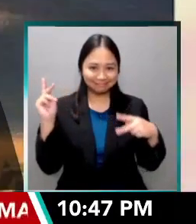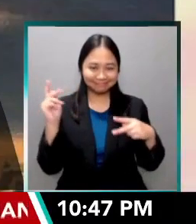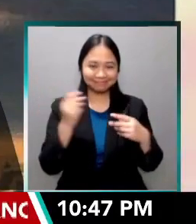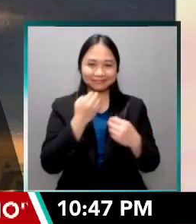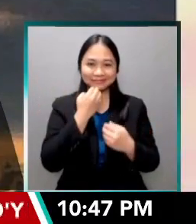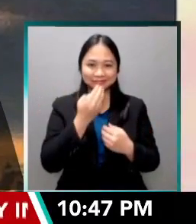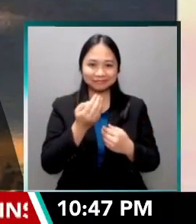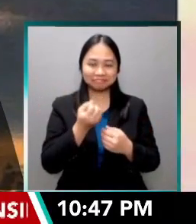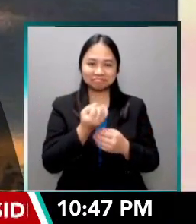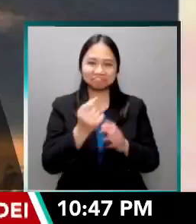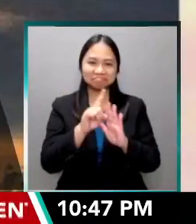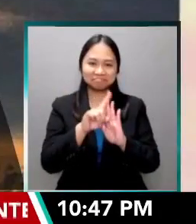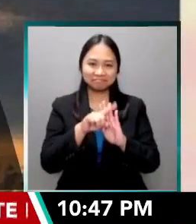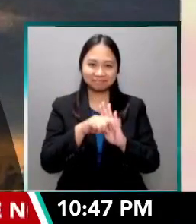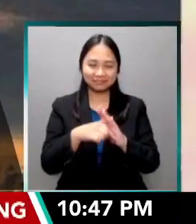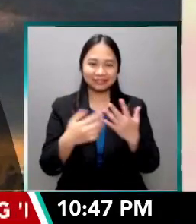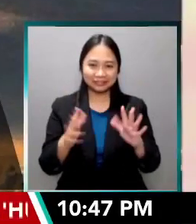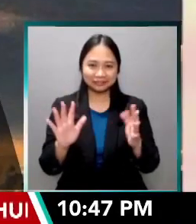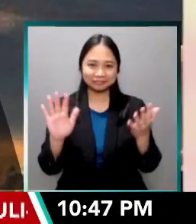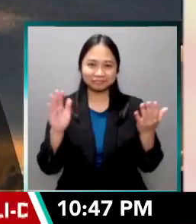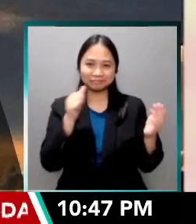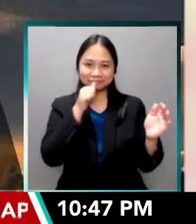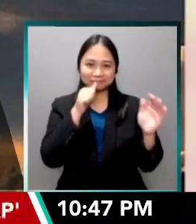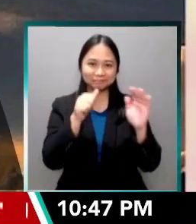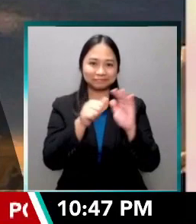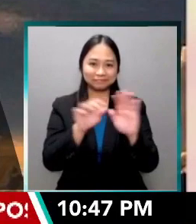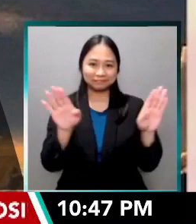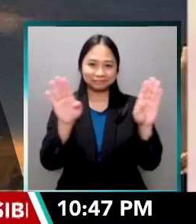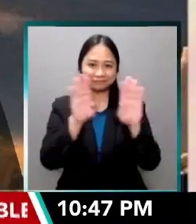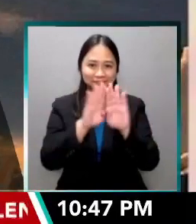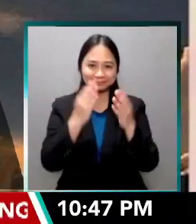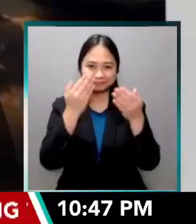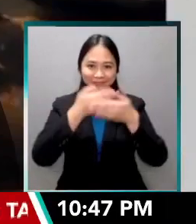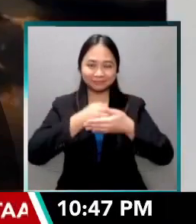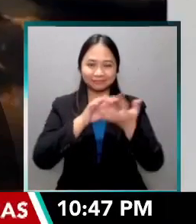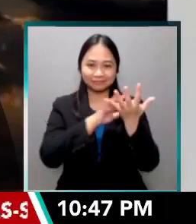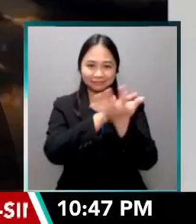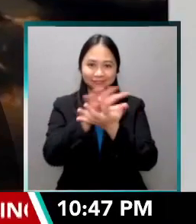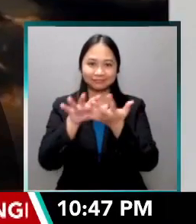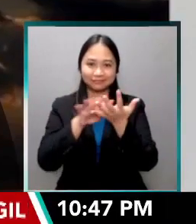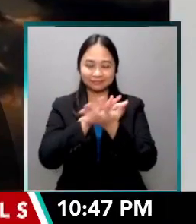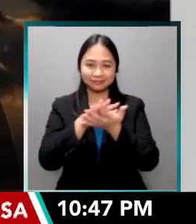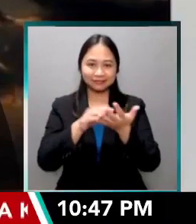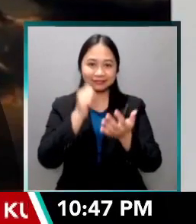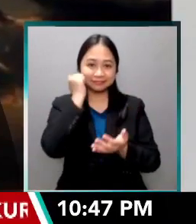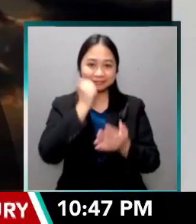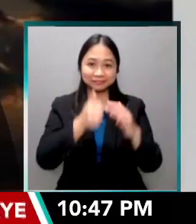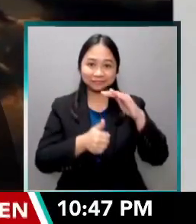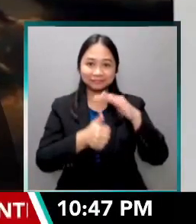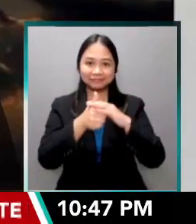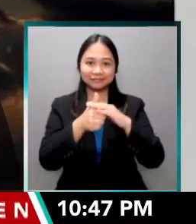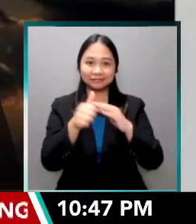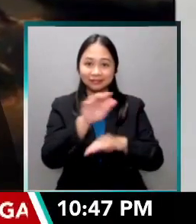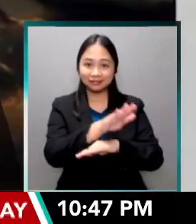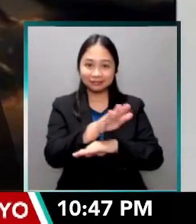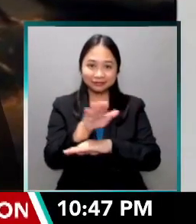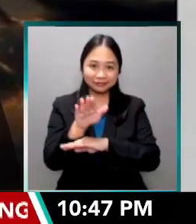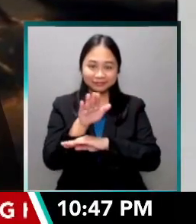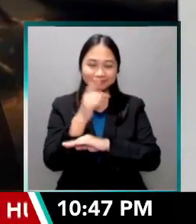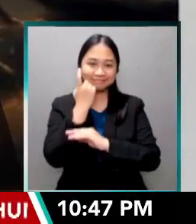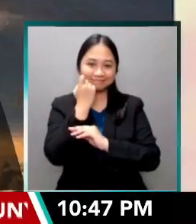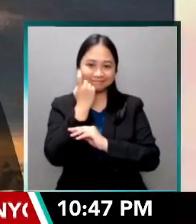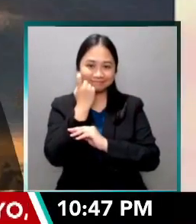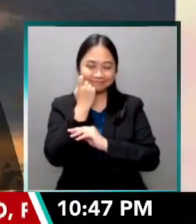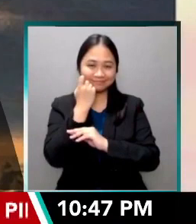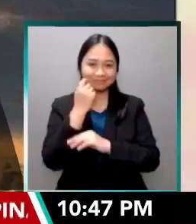at natakpan din agad ng makapal at maitim na ulap. Madalas daw itong lumilitaw bandang hapon tulad sa nangyari sa Tabuk City